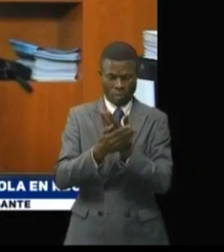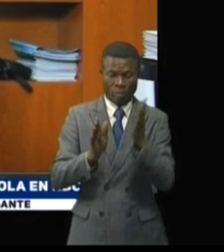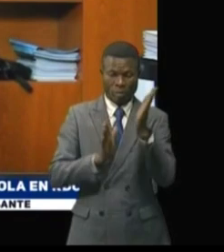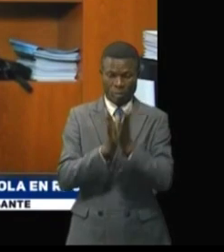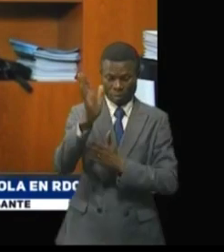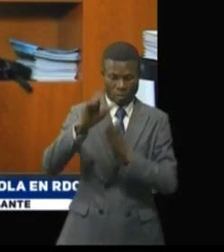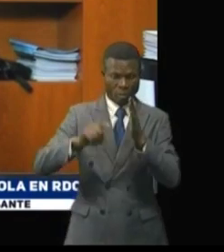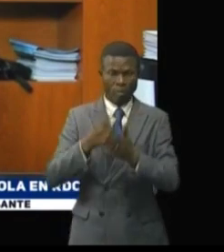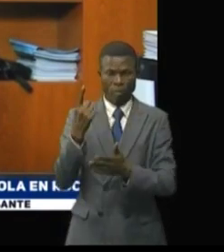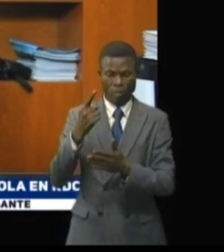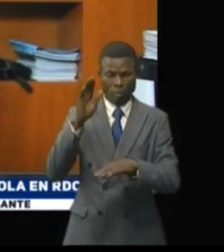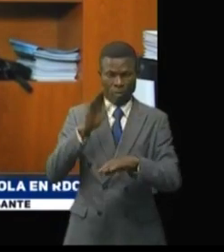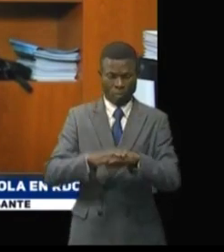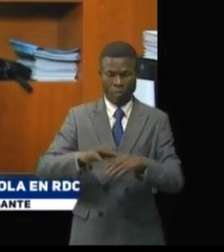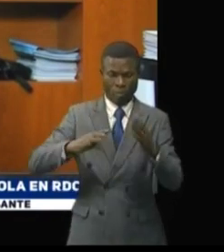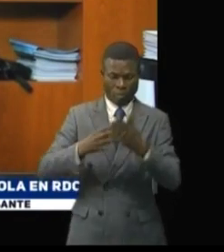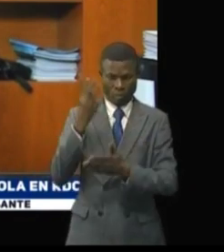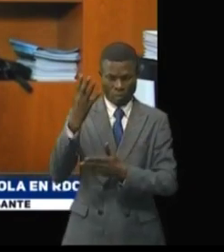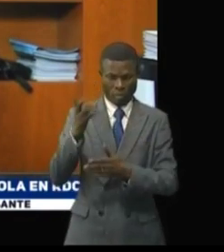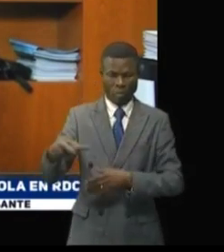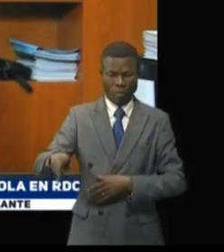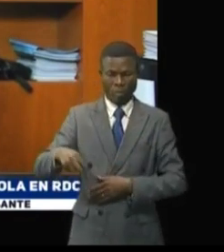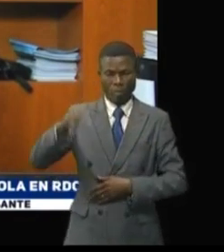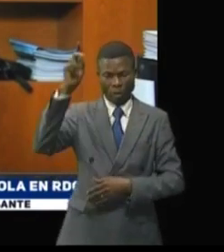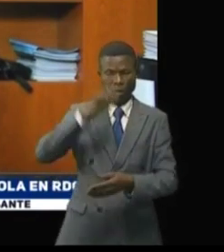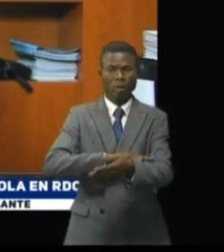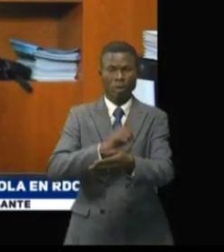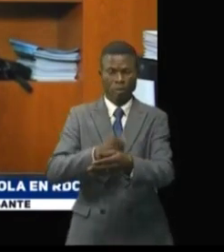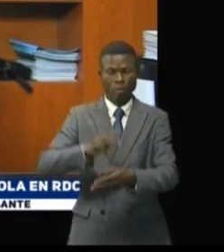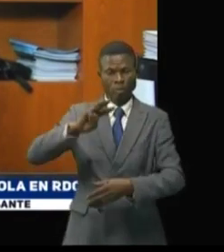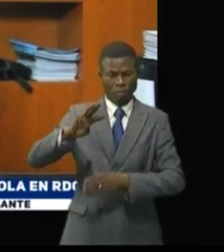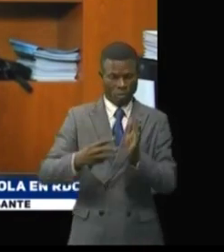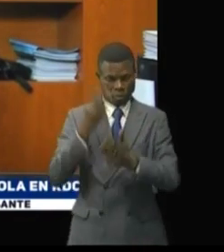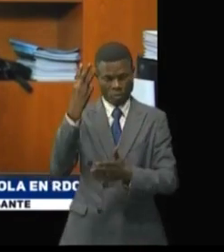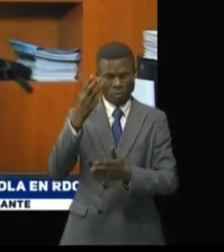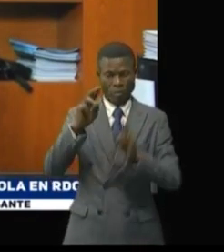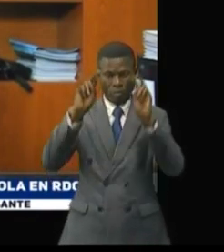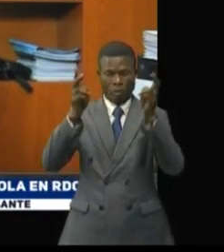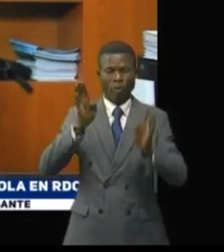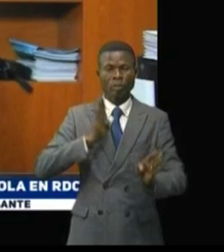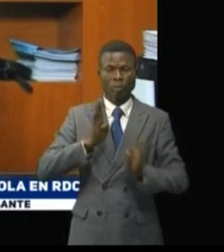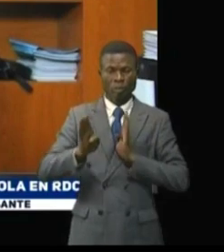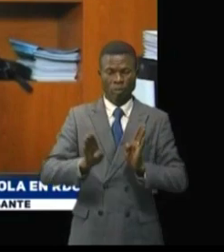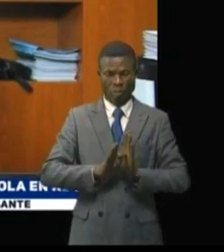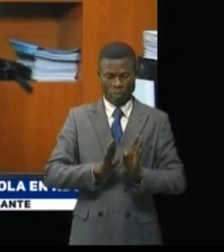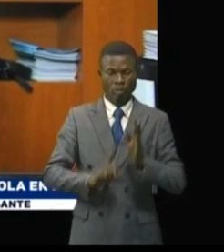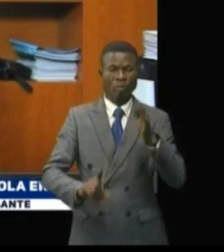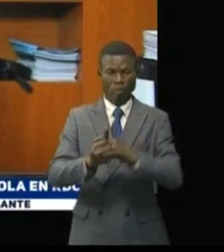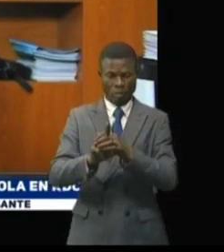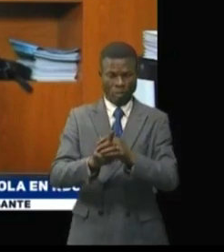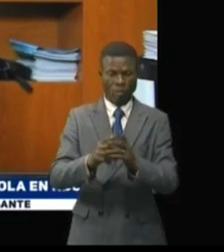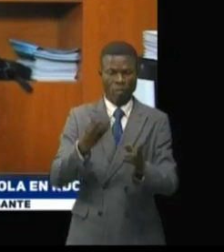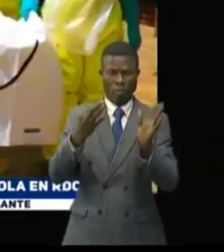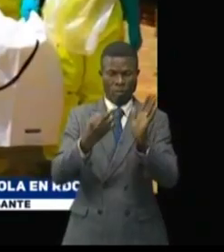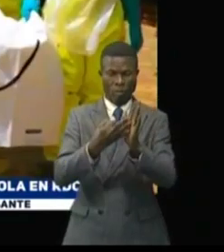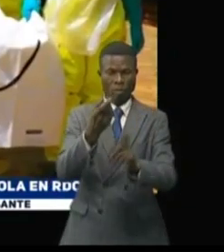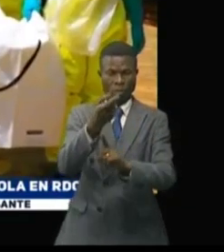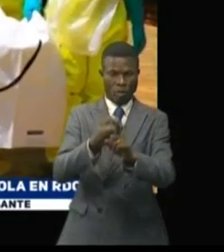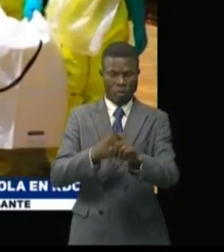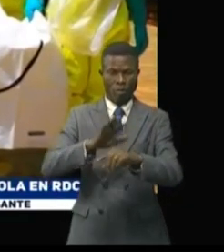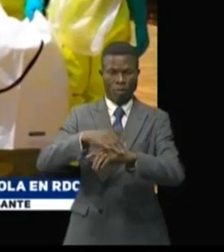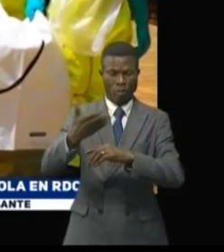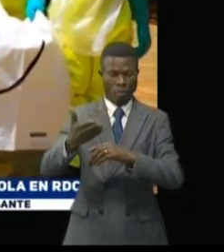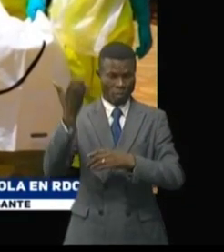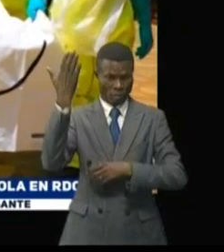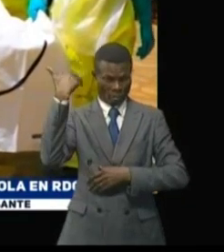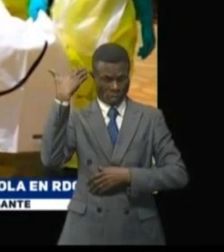pays, la 4e dans la province du Nord-Kivu et la 3e dans la ville de Beni, est survenue seulement 8 mois après la précédente